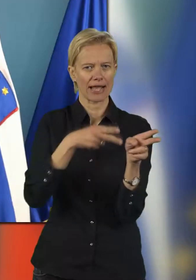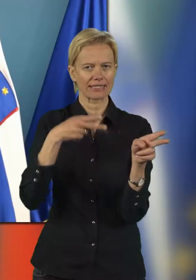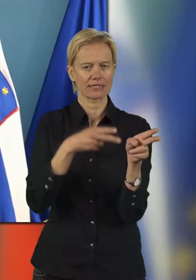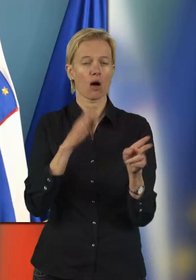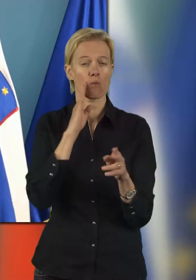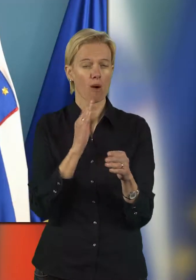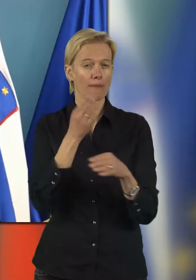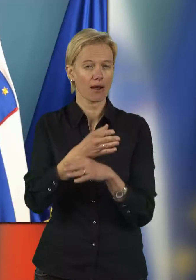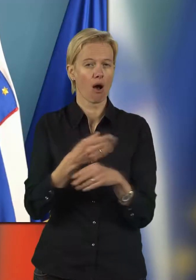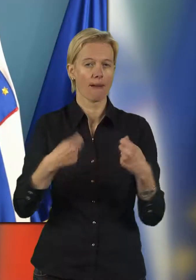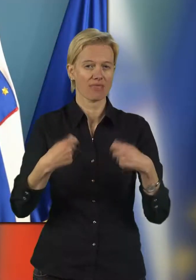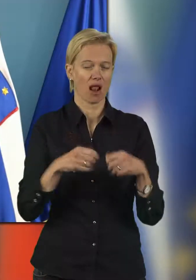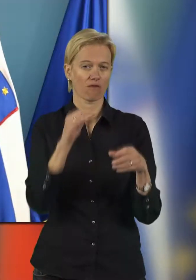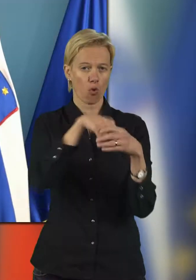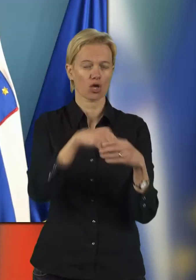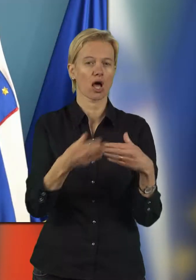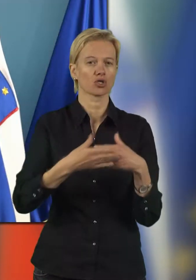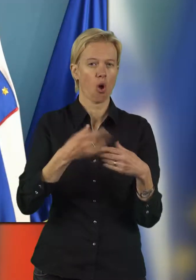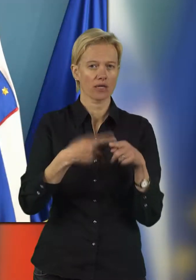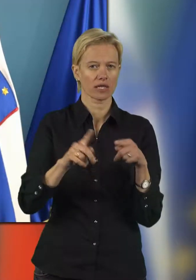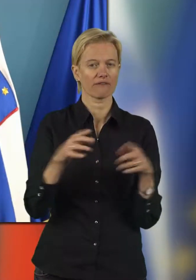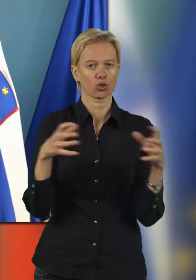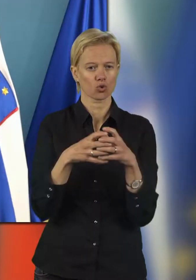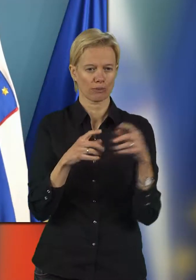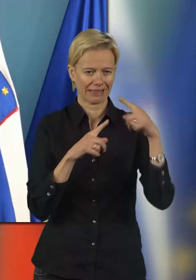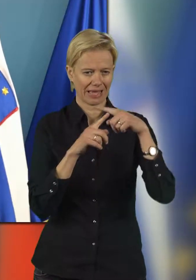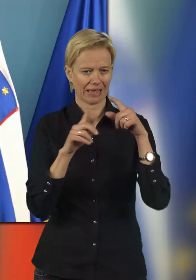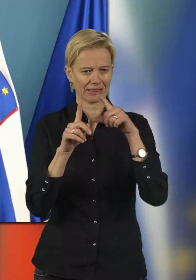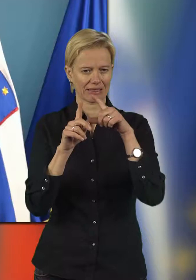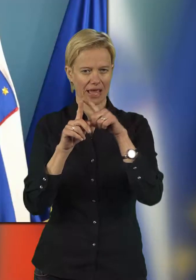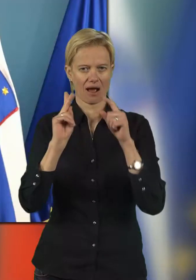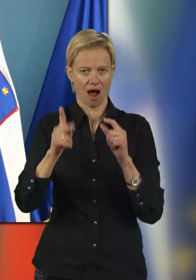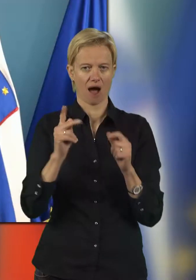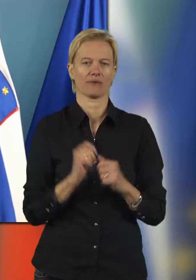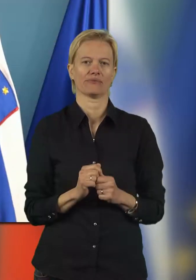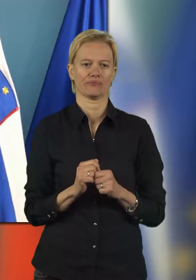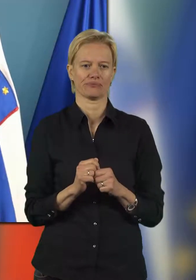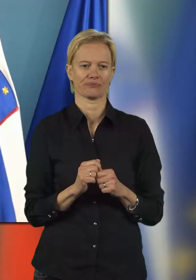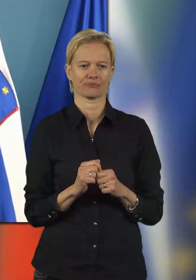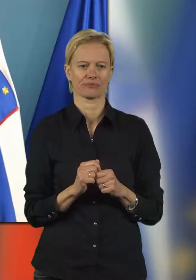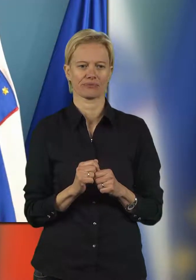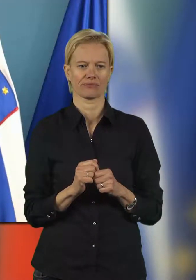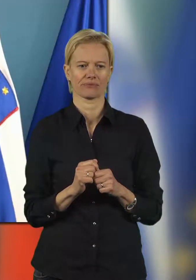železnicah, bodo pa preko kapitalskega vložka solastnik v družbi 2TDK.